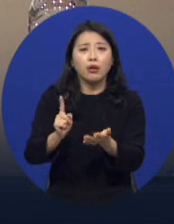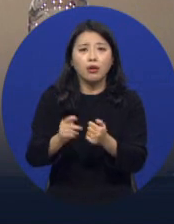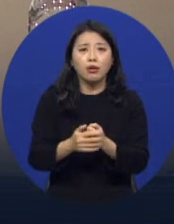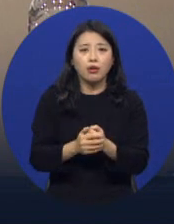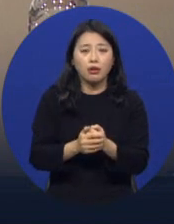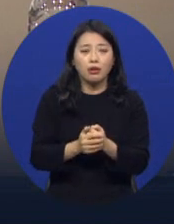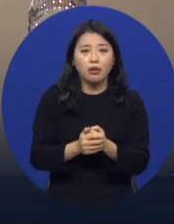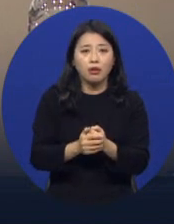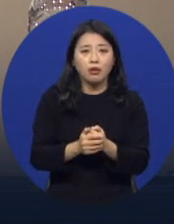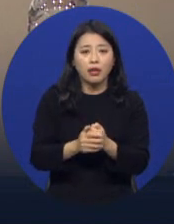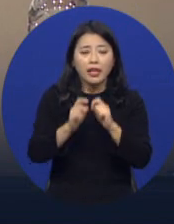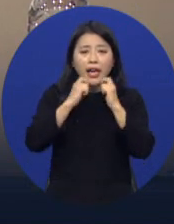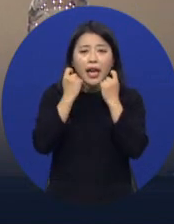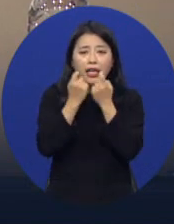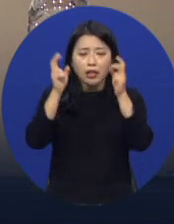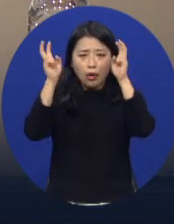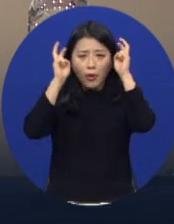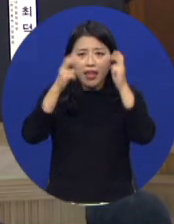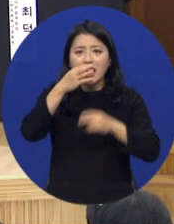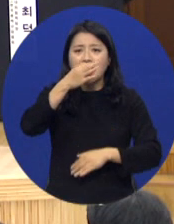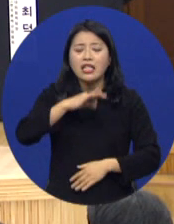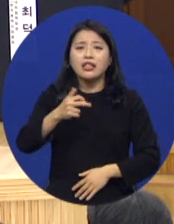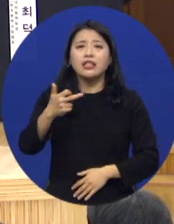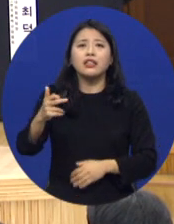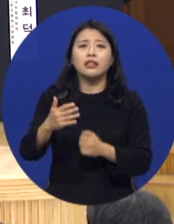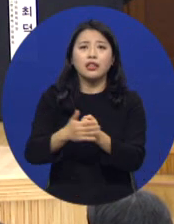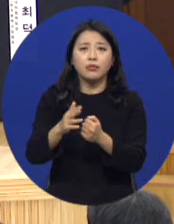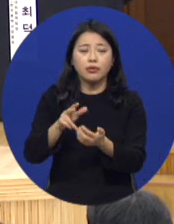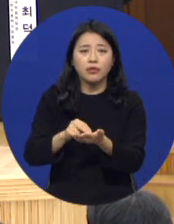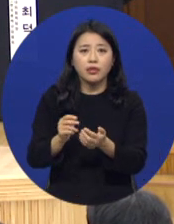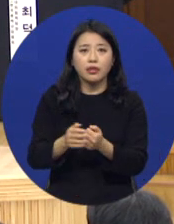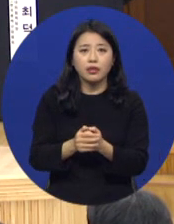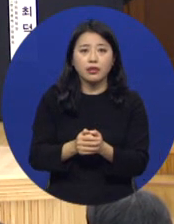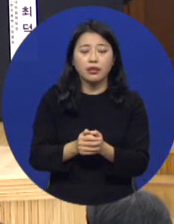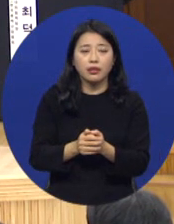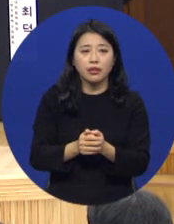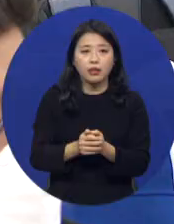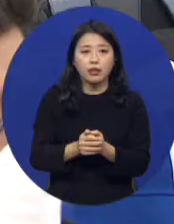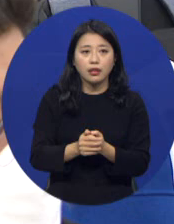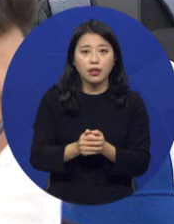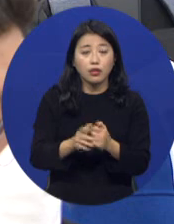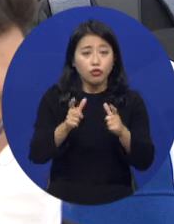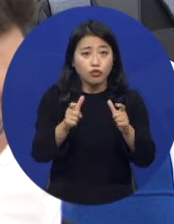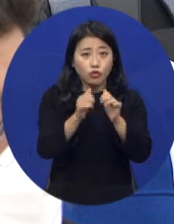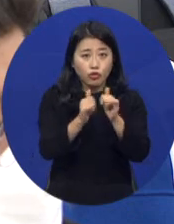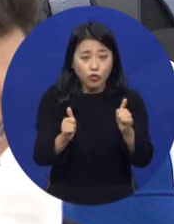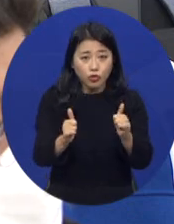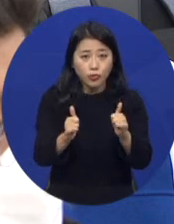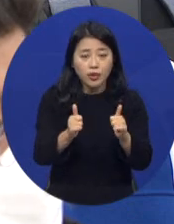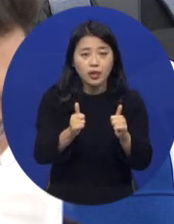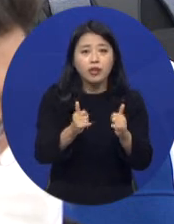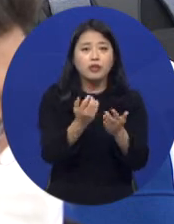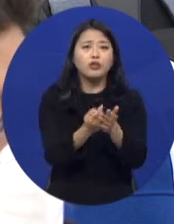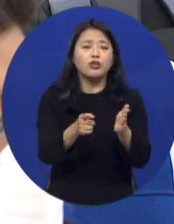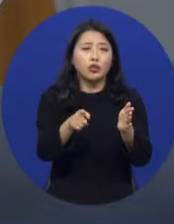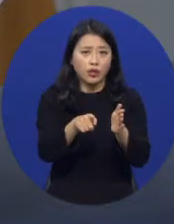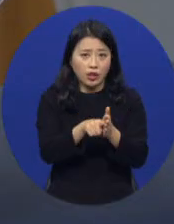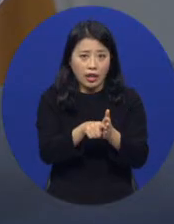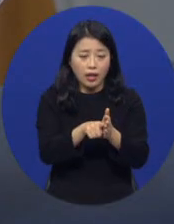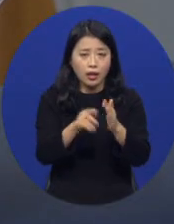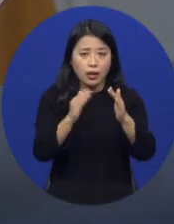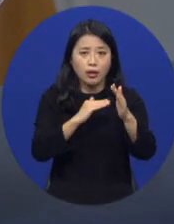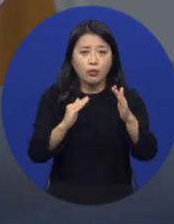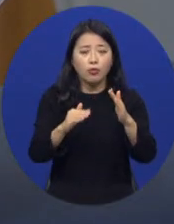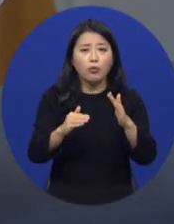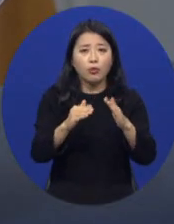사업자가 돈을 꾸려서 문제가 되는 거 아니겠습니까 주민 수용성 목적이 변질되고 공공성이 더 약화될 수 있다는